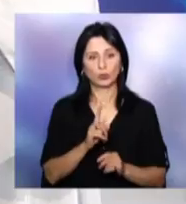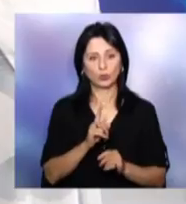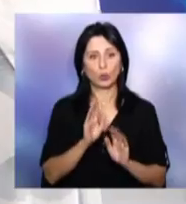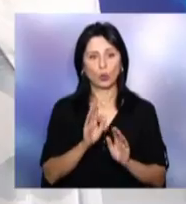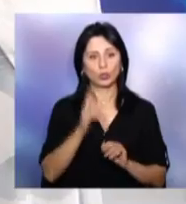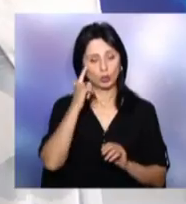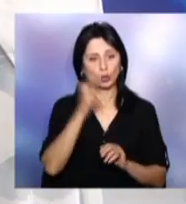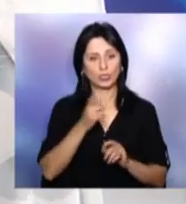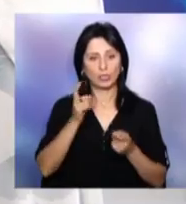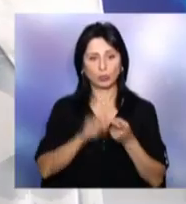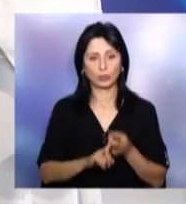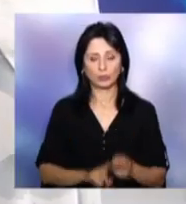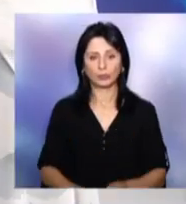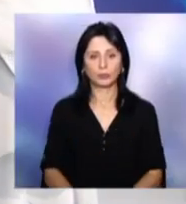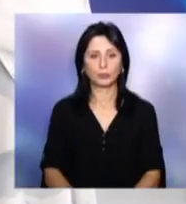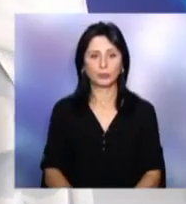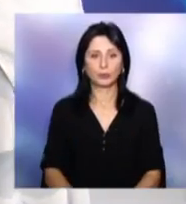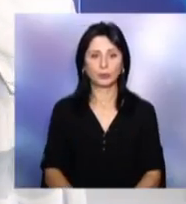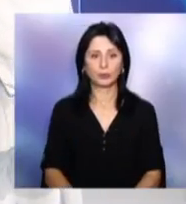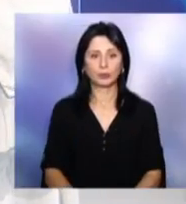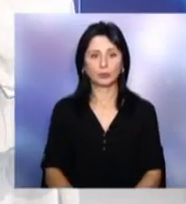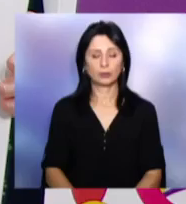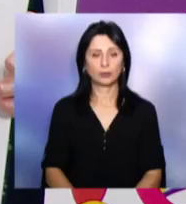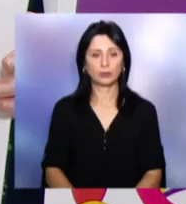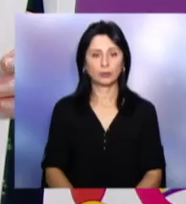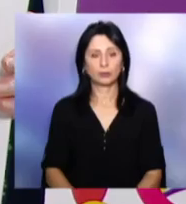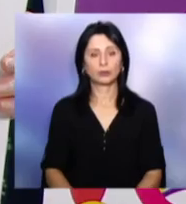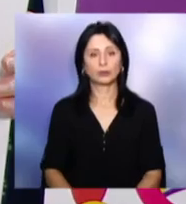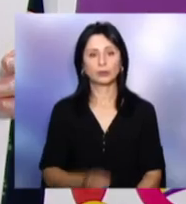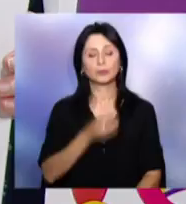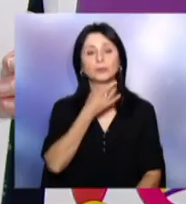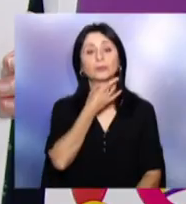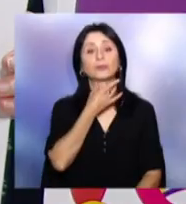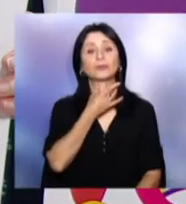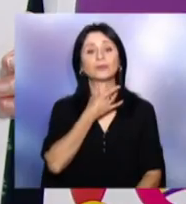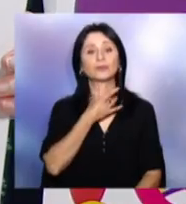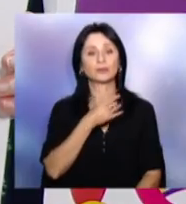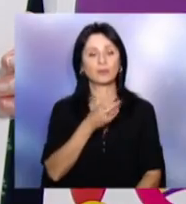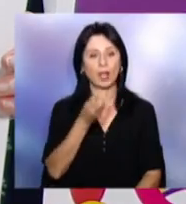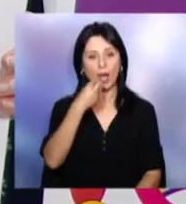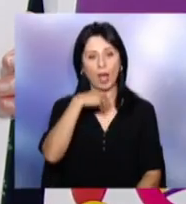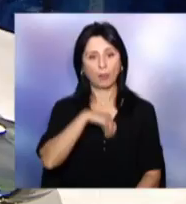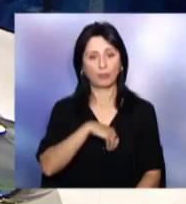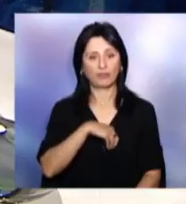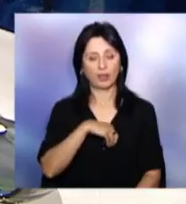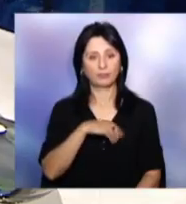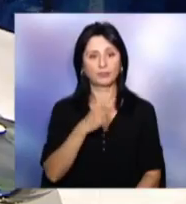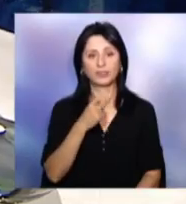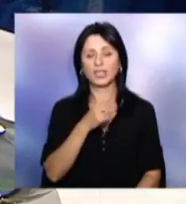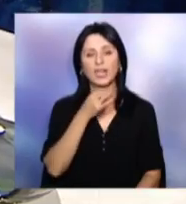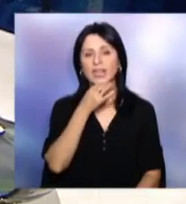ოღონდ ცოდნაზე დაფუძნებას, რა თქმა უნდა. მოდით საყლაპავზე ვთქვათ. ჩავედით საყლაპავ მილში. ერთადერთი რაც მინდა